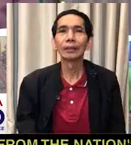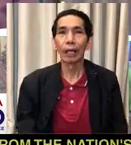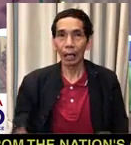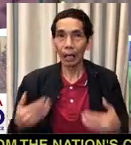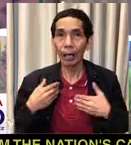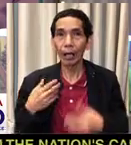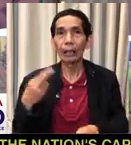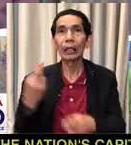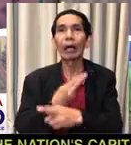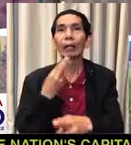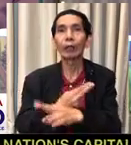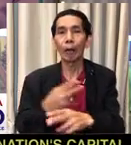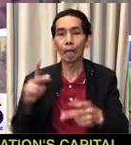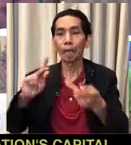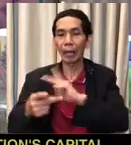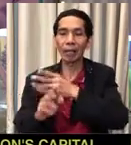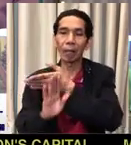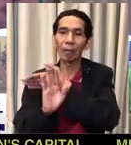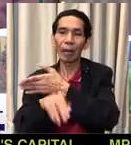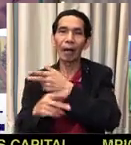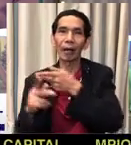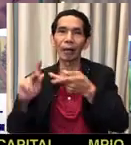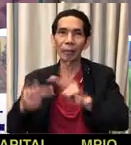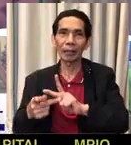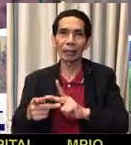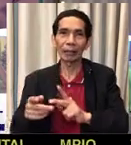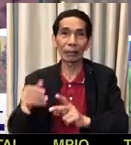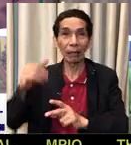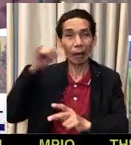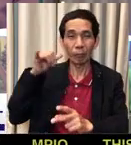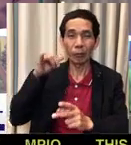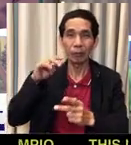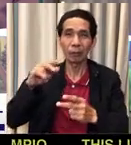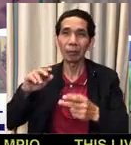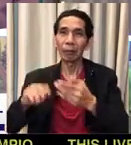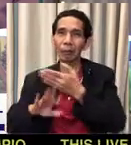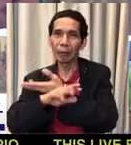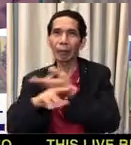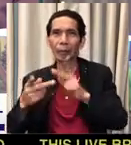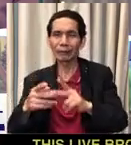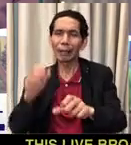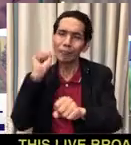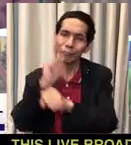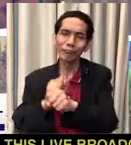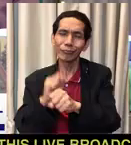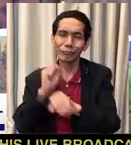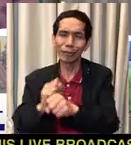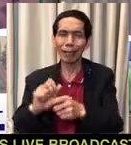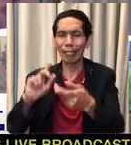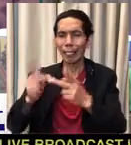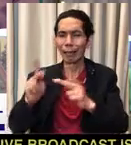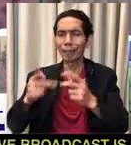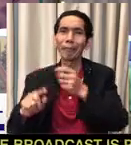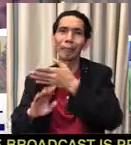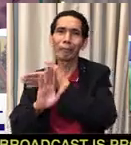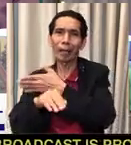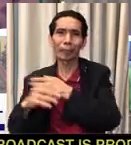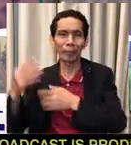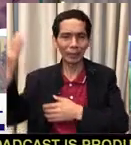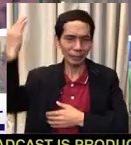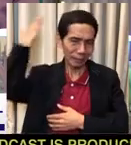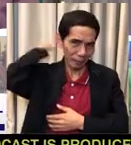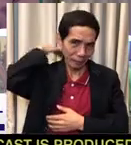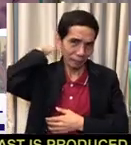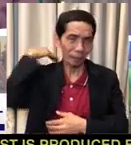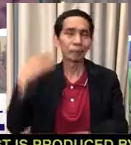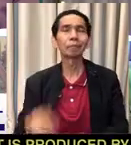May regular back pain ako eh. Tumira lang kahapon. Kaya lang maraming gawain eh. Kaya po, anyway,